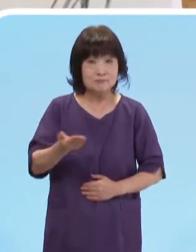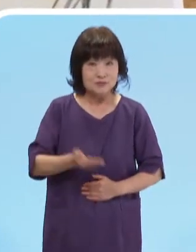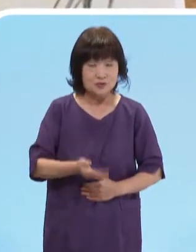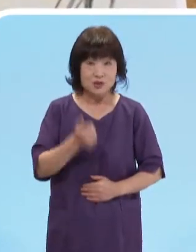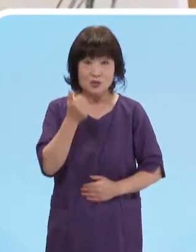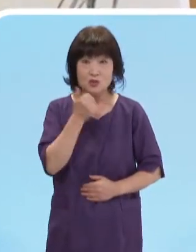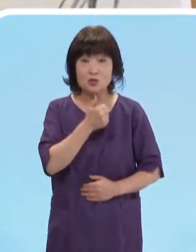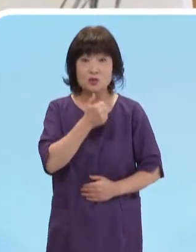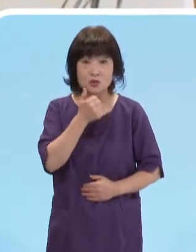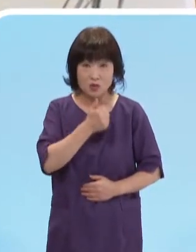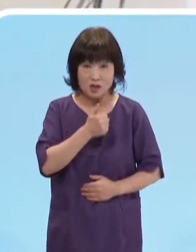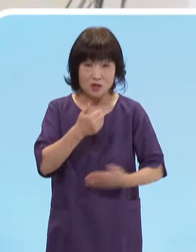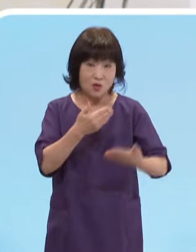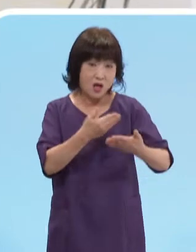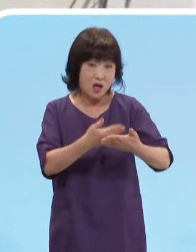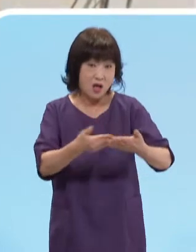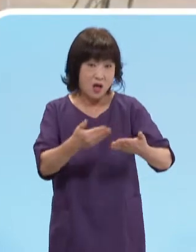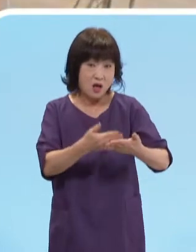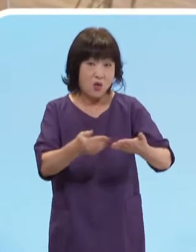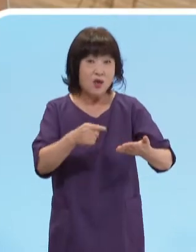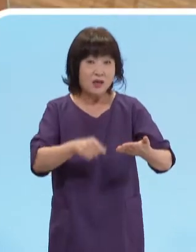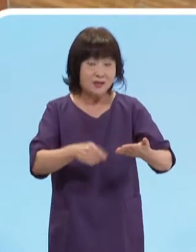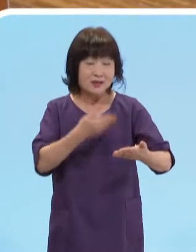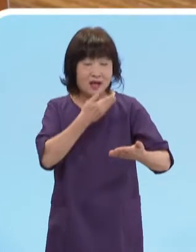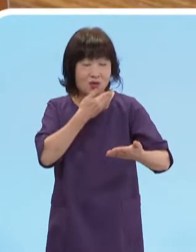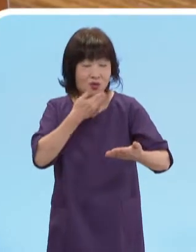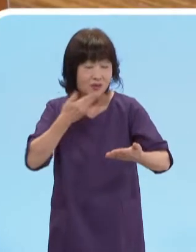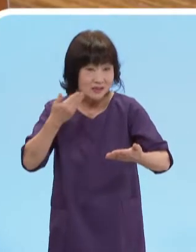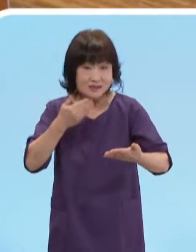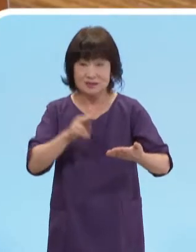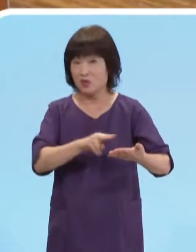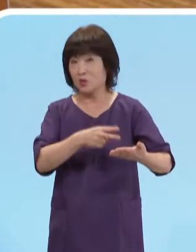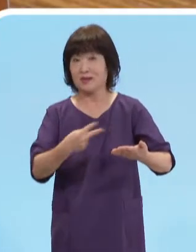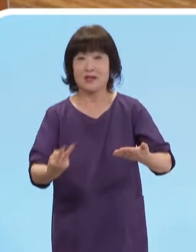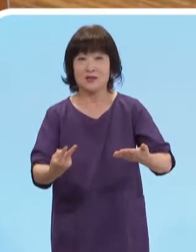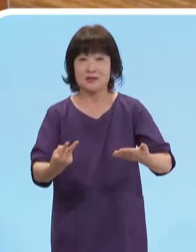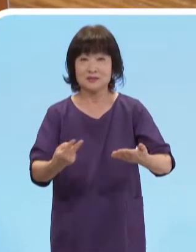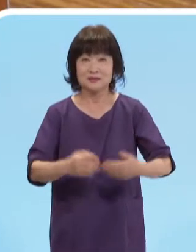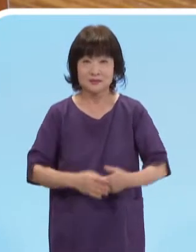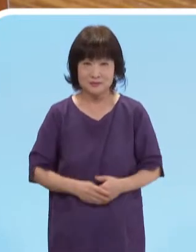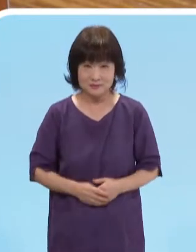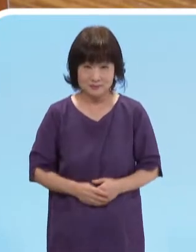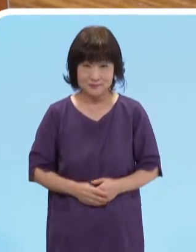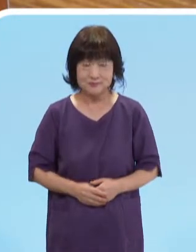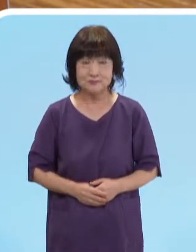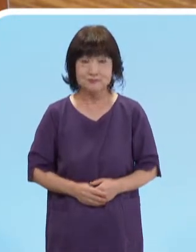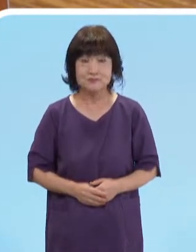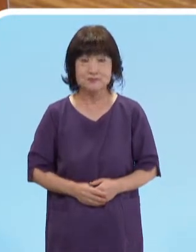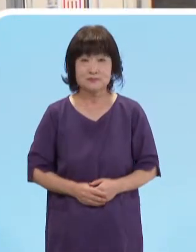続いてはお絵かきがあの美味しいものに大変身しちゃいます。